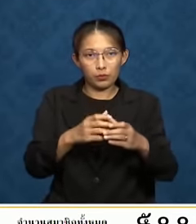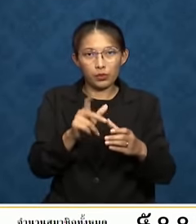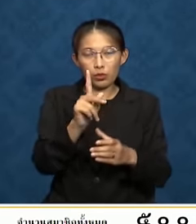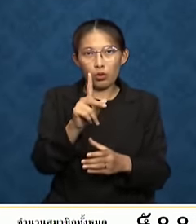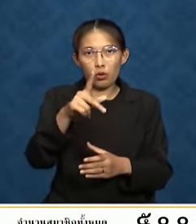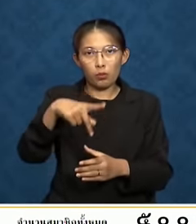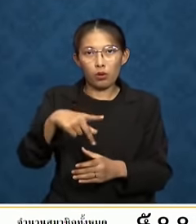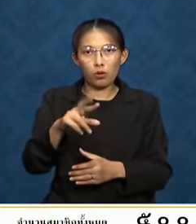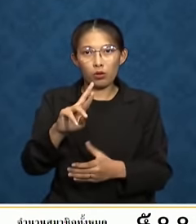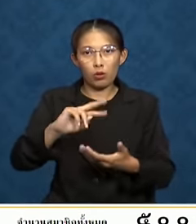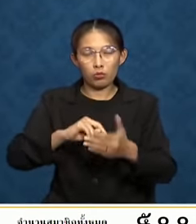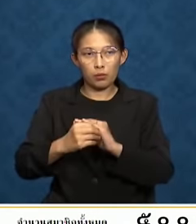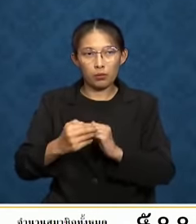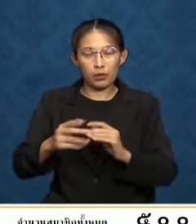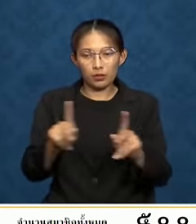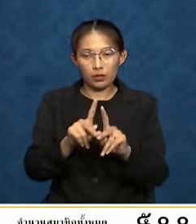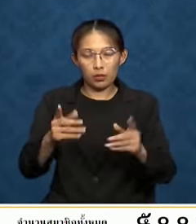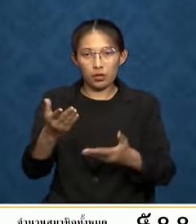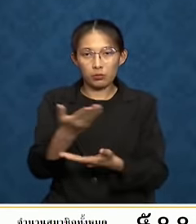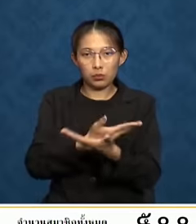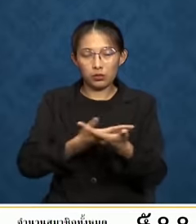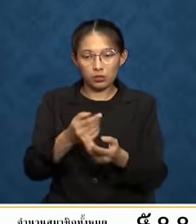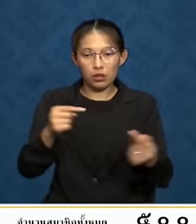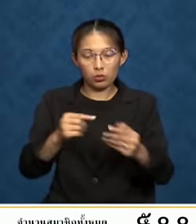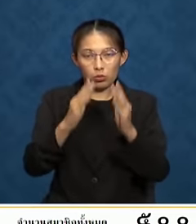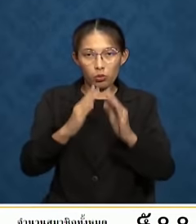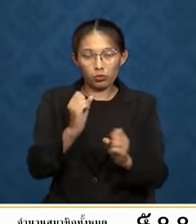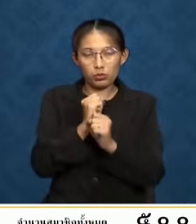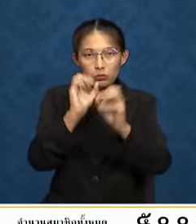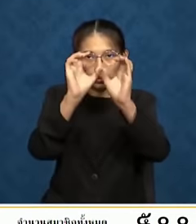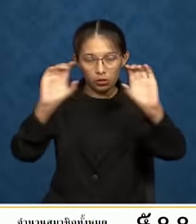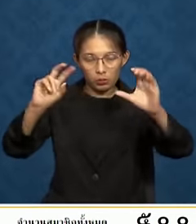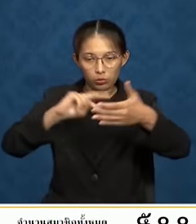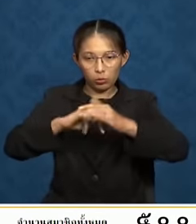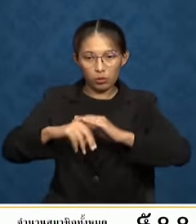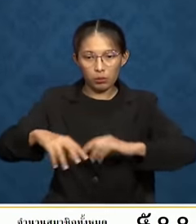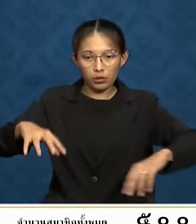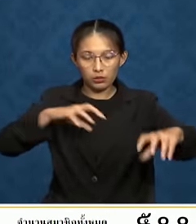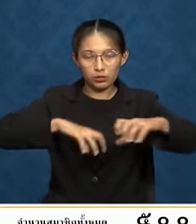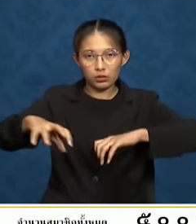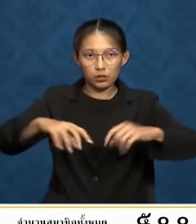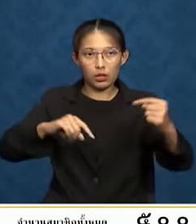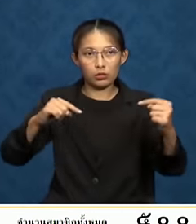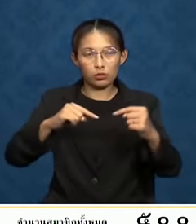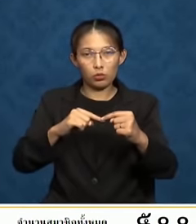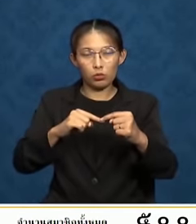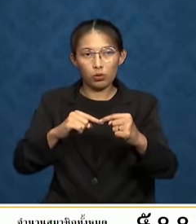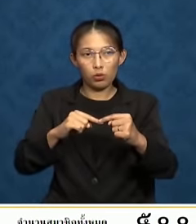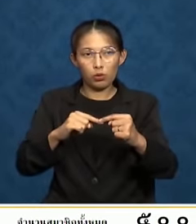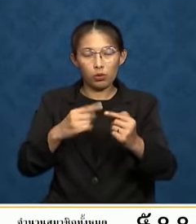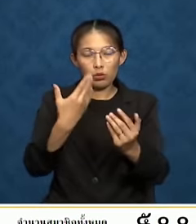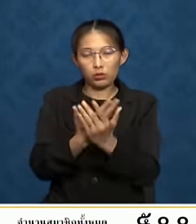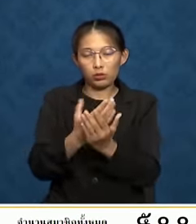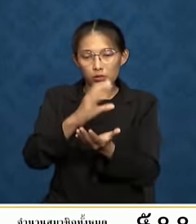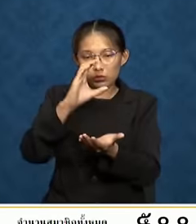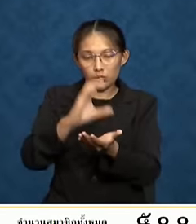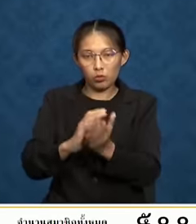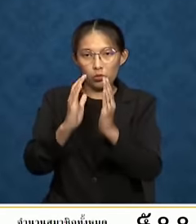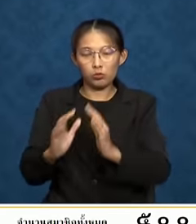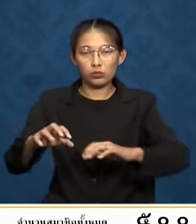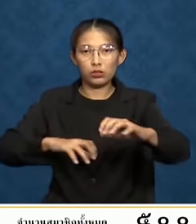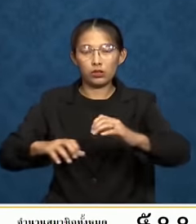กรรมการพิจารณาอัตรากำลังคนภาครัฐนัน่ะมีหน้าที่คุมการขยายตัวของงบบุคลากรแท้ๆ